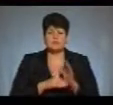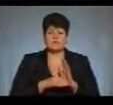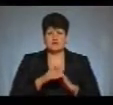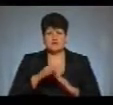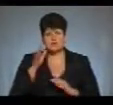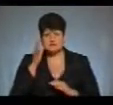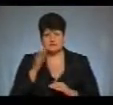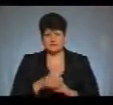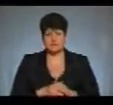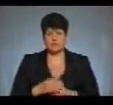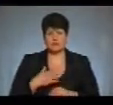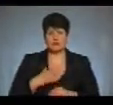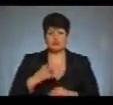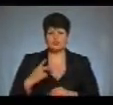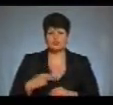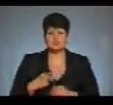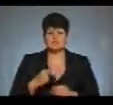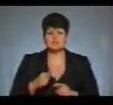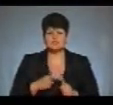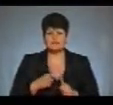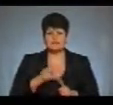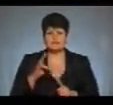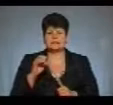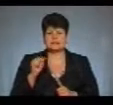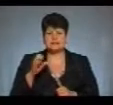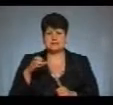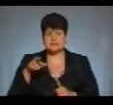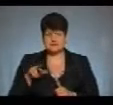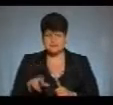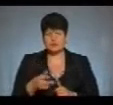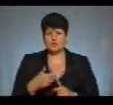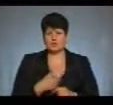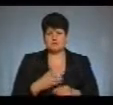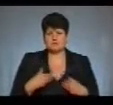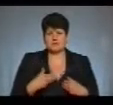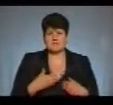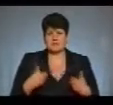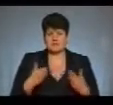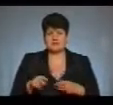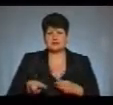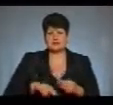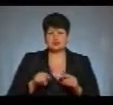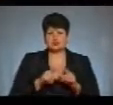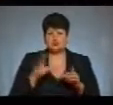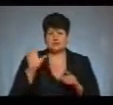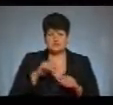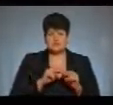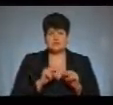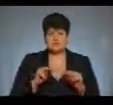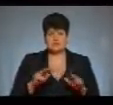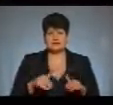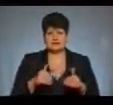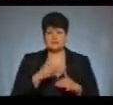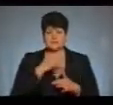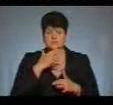освіту. Мою донечку звати Настуся. Хочеться привітати як і директора школи, так і усіх вчителів, які доклали